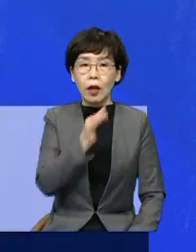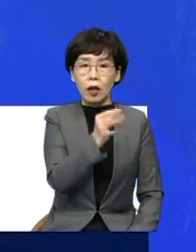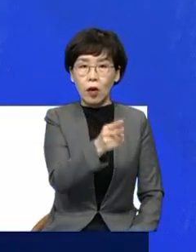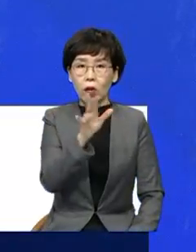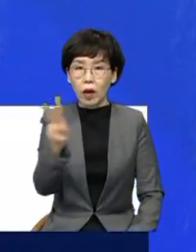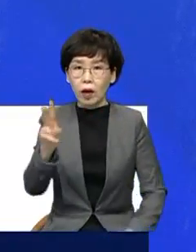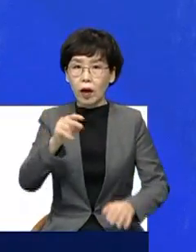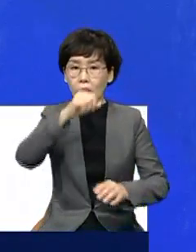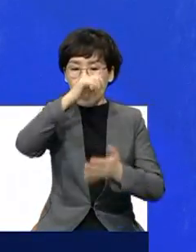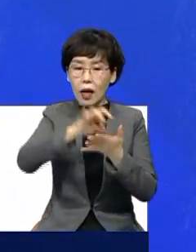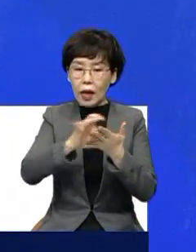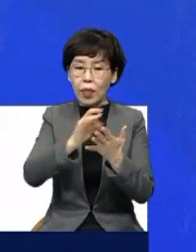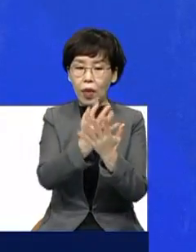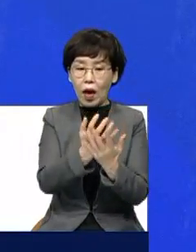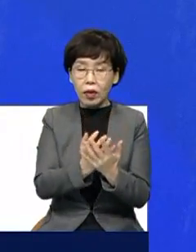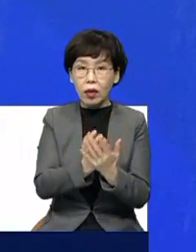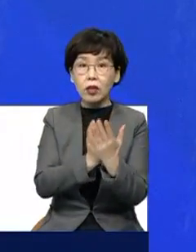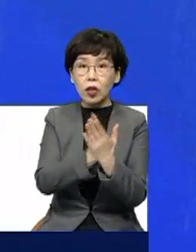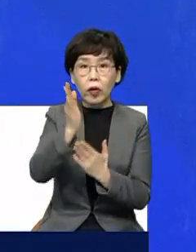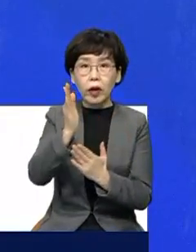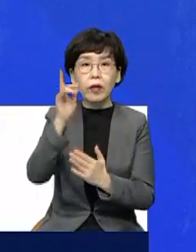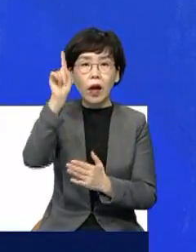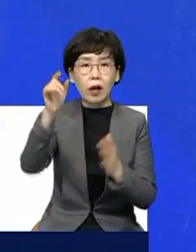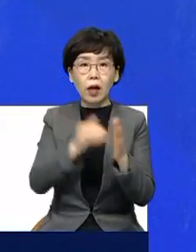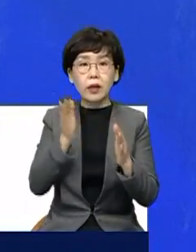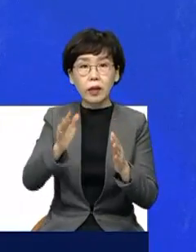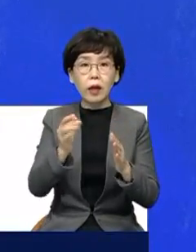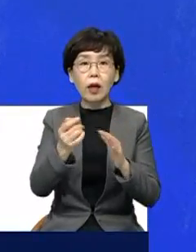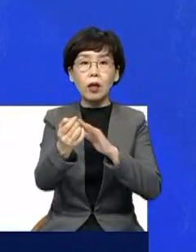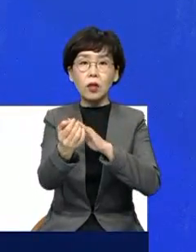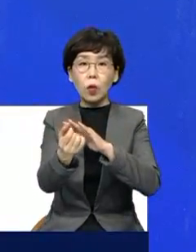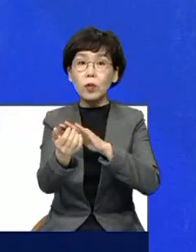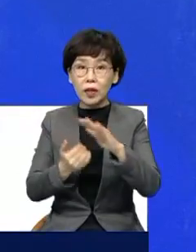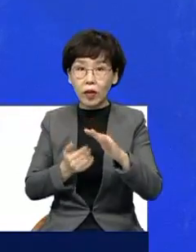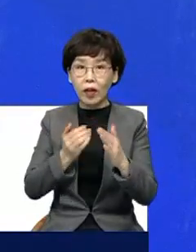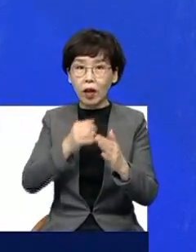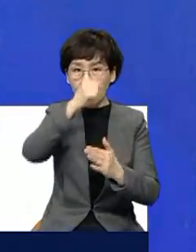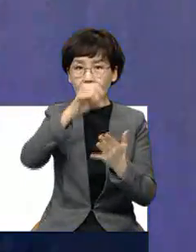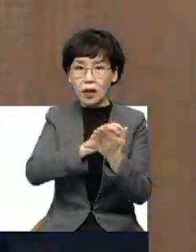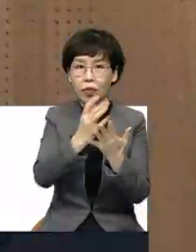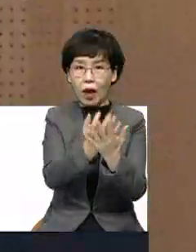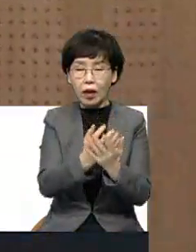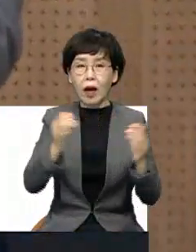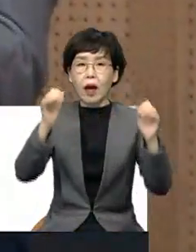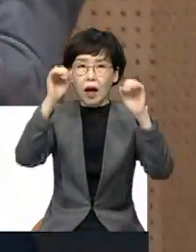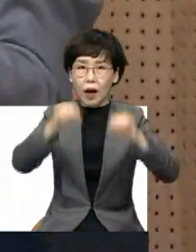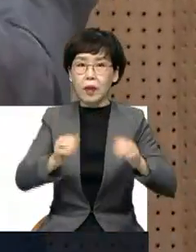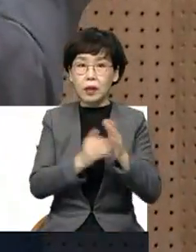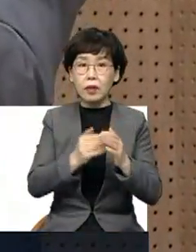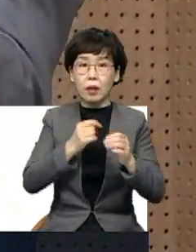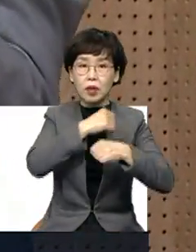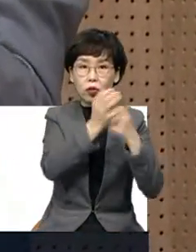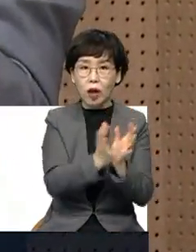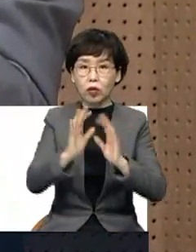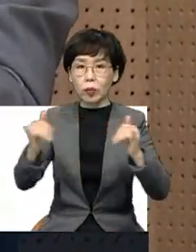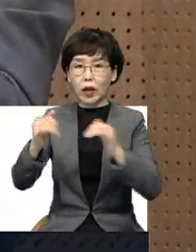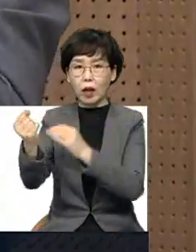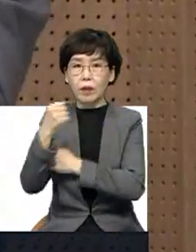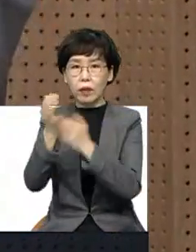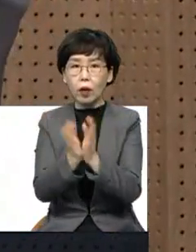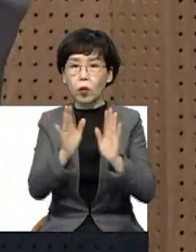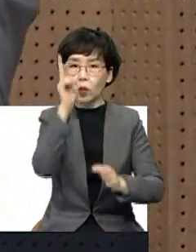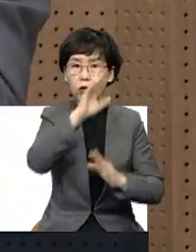여야가 예산안 처리 시한을 하루 앞두고 조금 전 내년도 예산안에 정격 합의했습니다. 더불어민주당과 국민의힘은 오늘 오전 국회에서 기자회견을